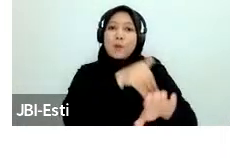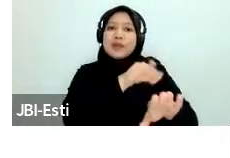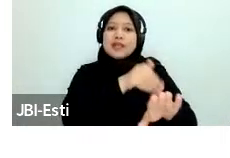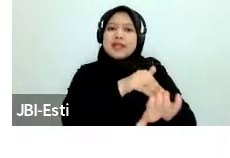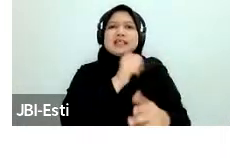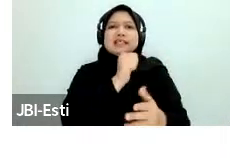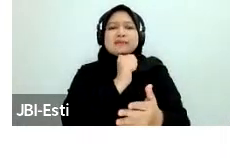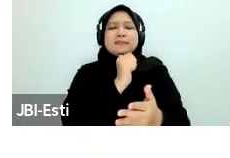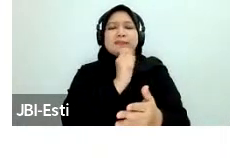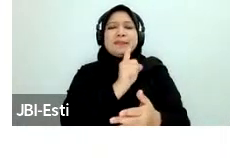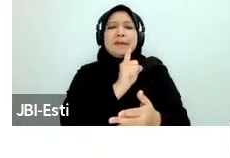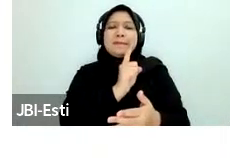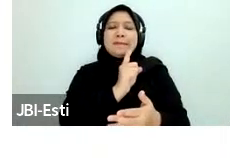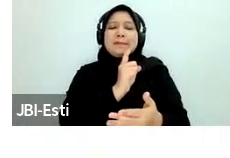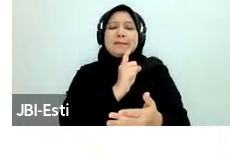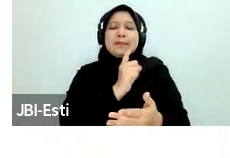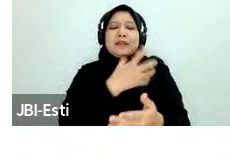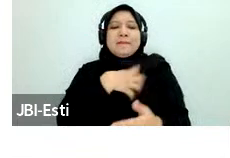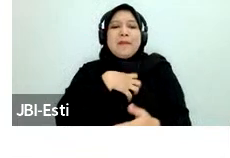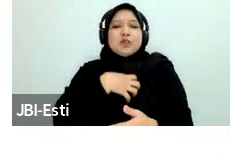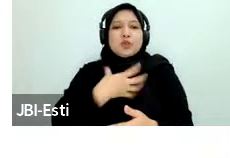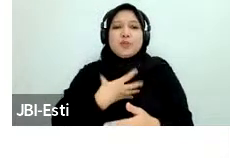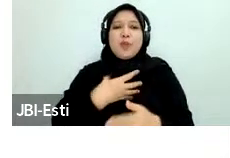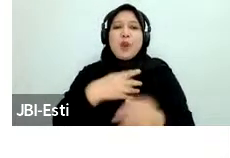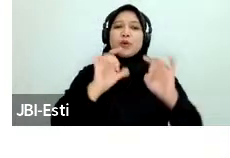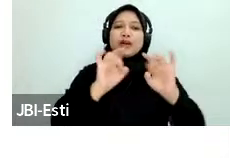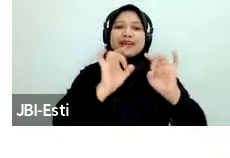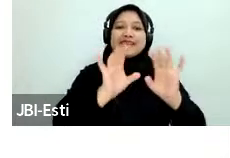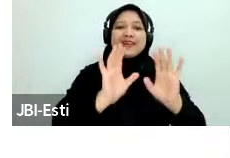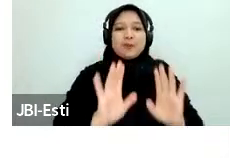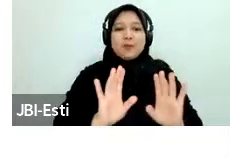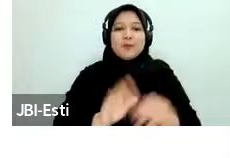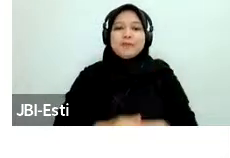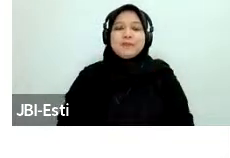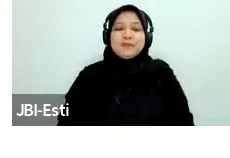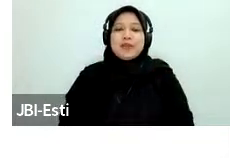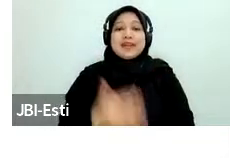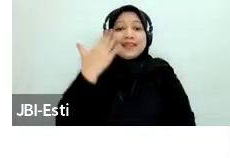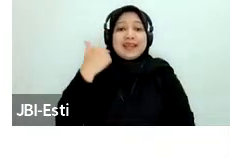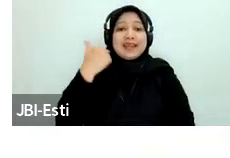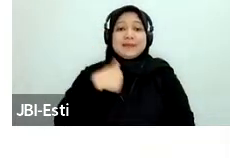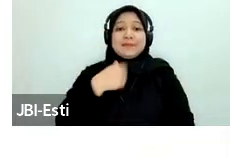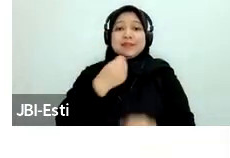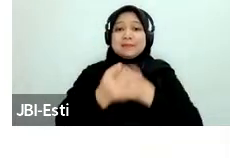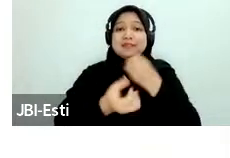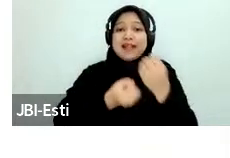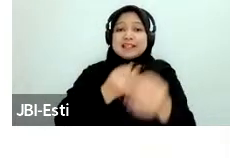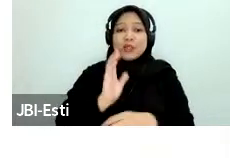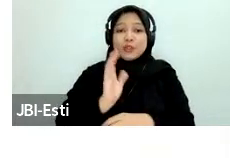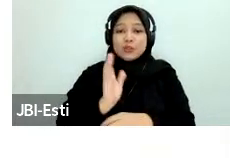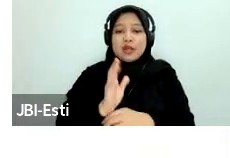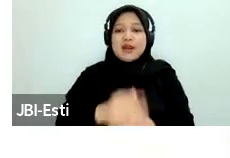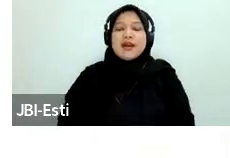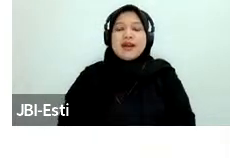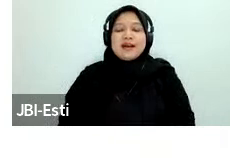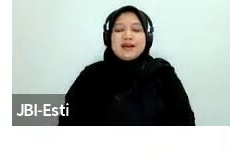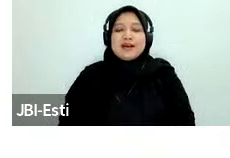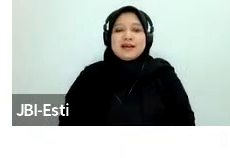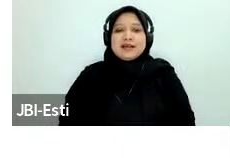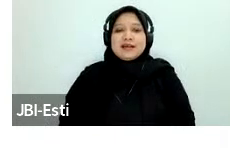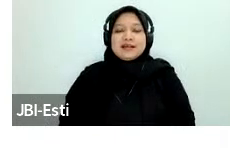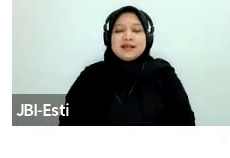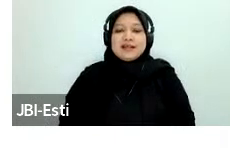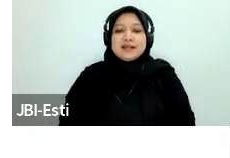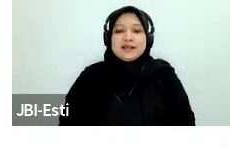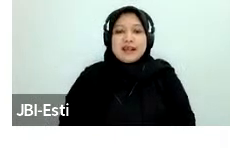nah ini tadi sudah saya bahas juga dianggap berbeda tapi waktu pemencarannya di